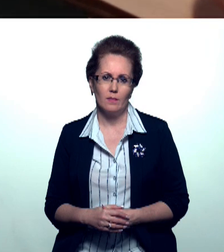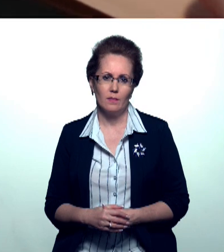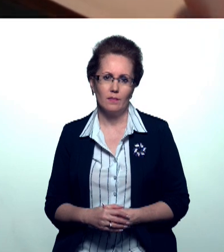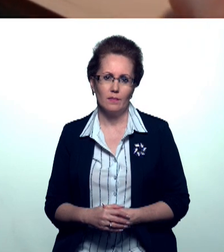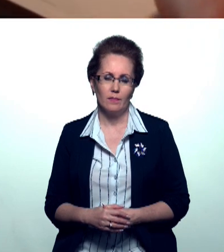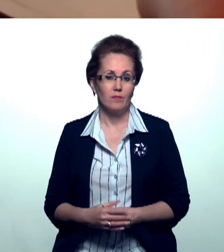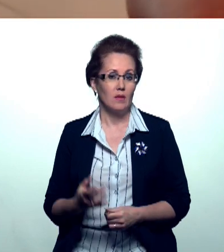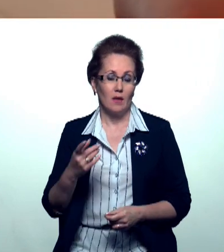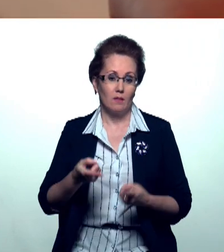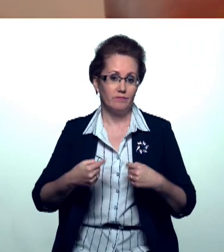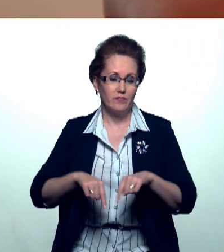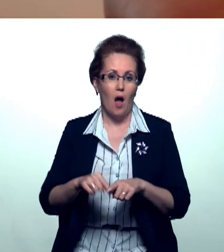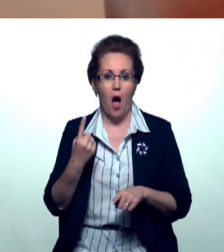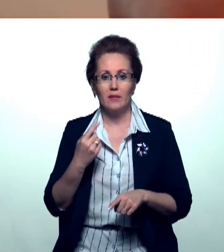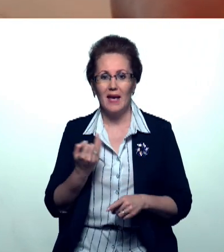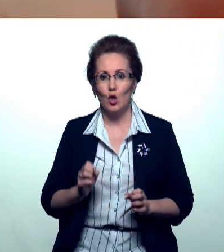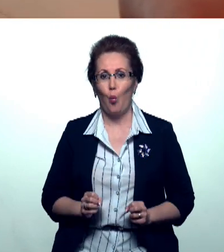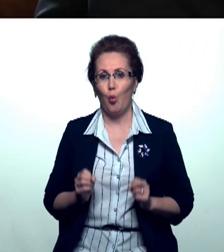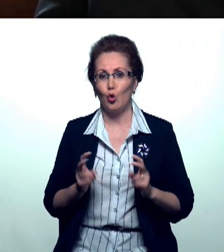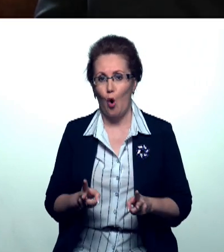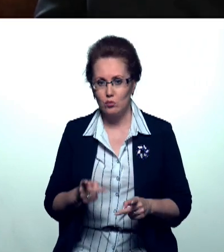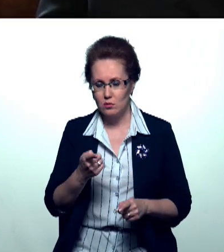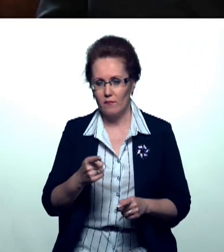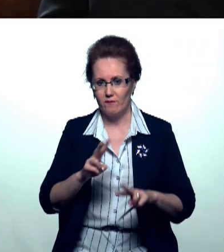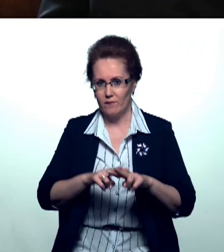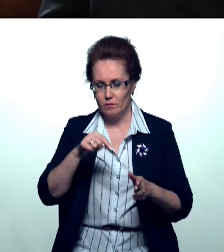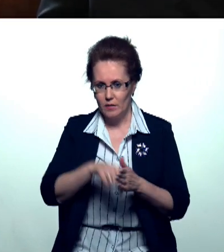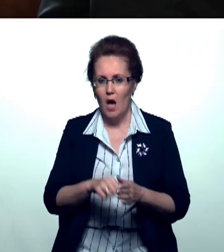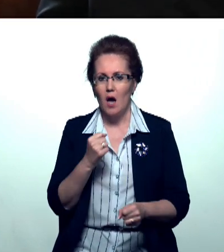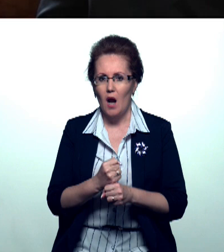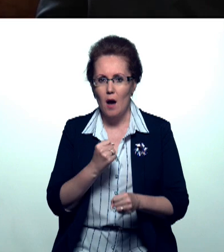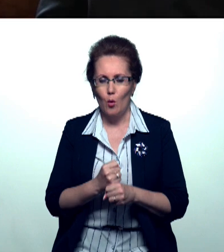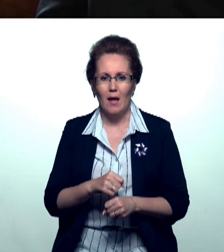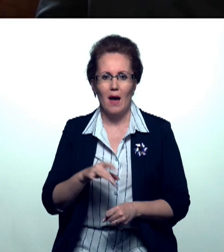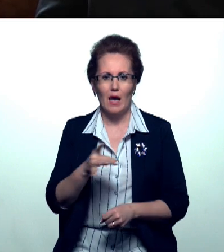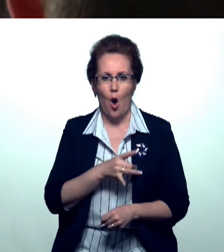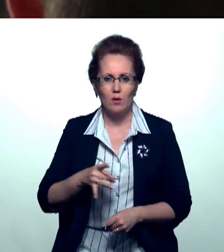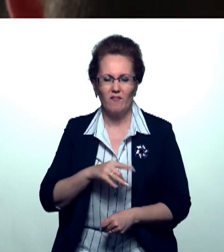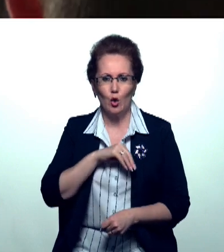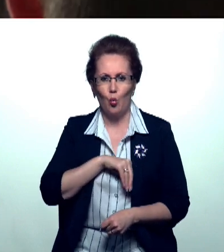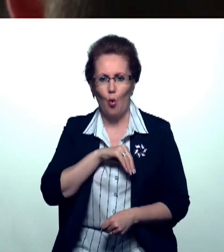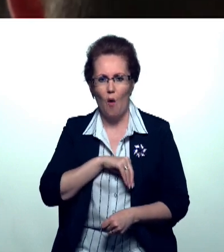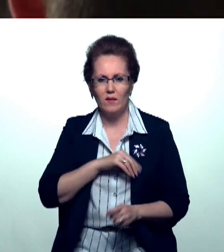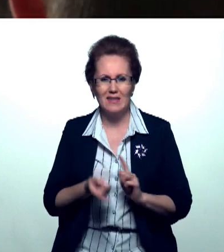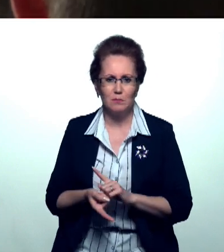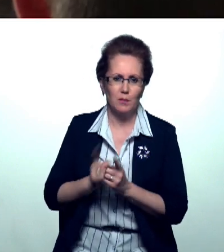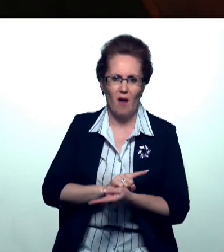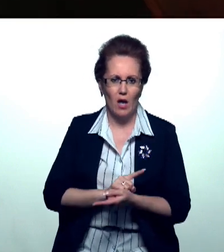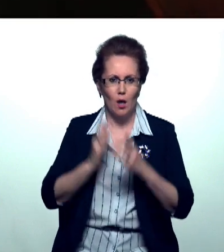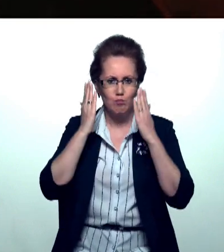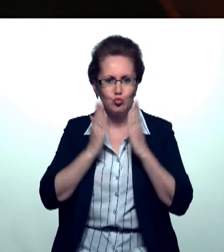Неофиты в колонии – это одна из угроз, считают эксперты, потому работа регионального духовного управления мусульман в исправительных учреждениях